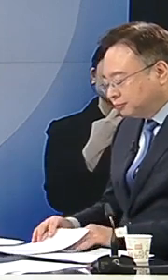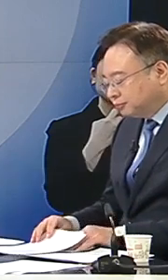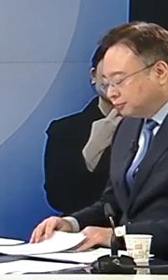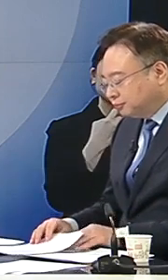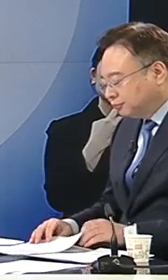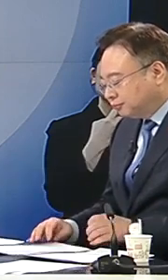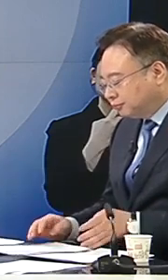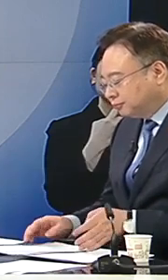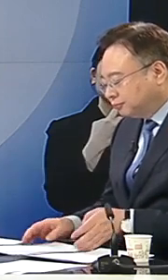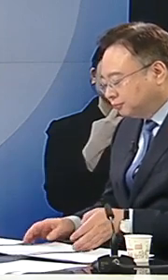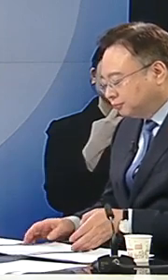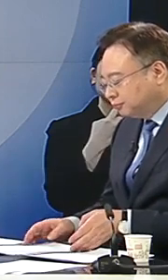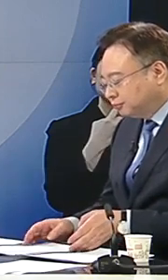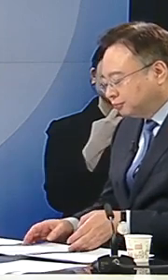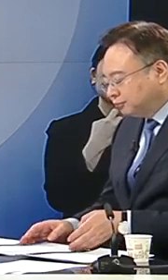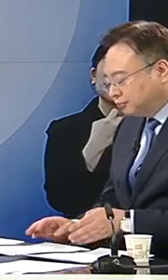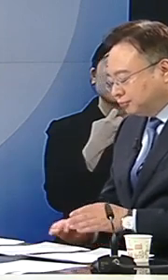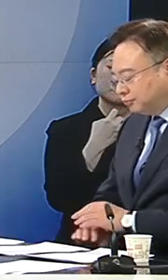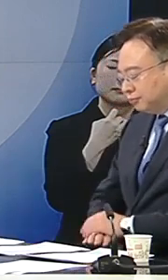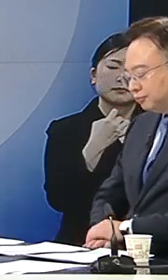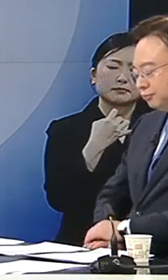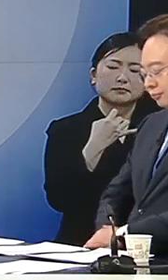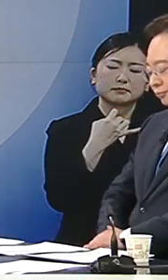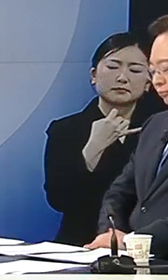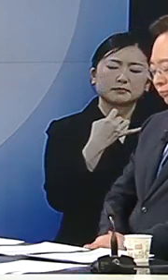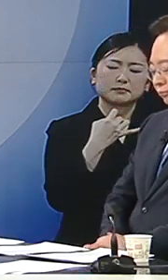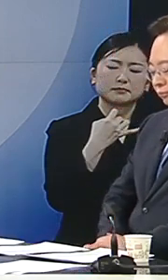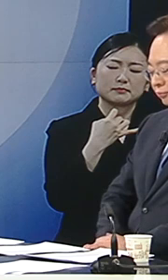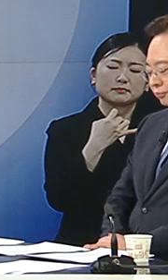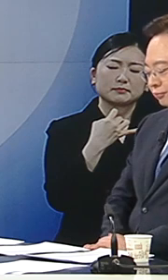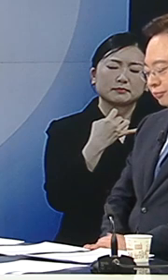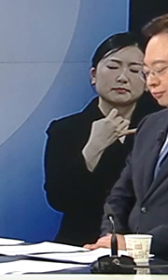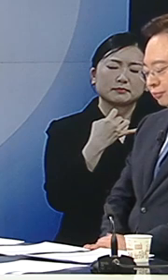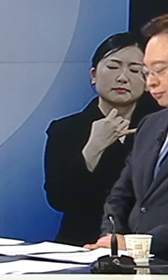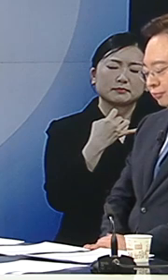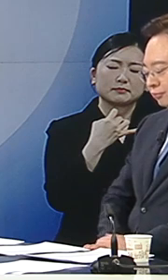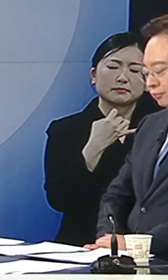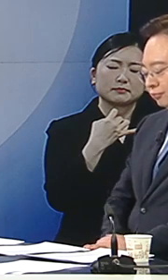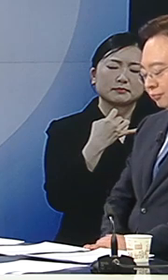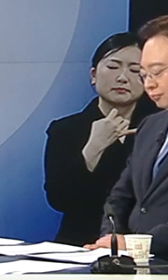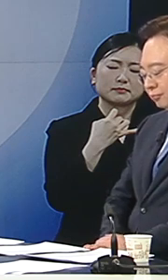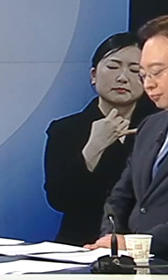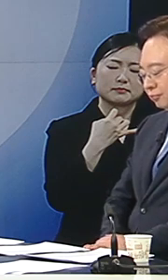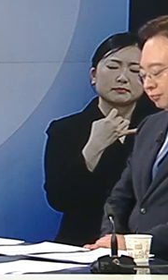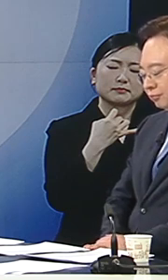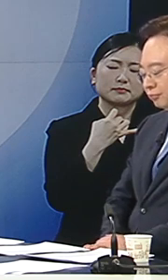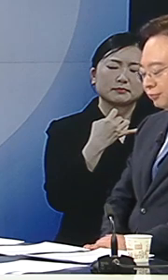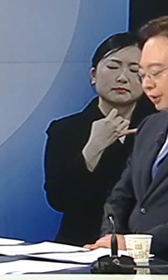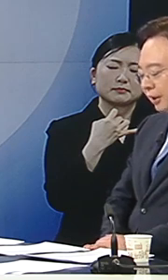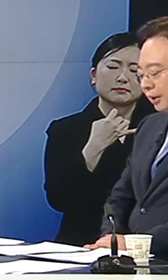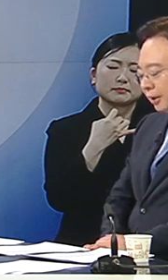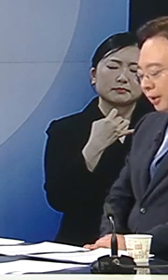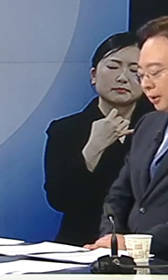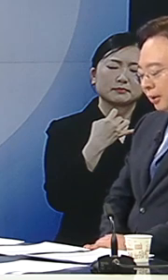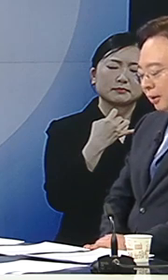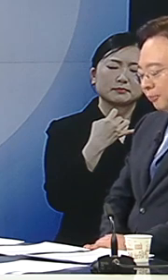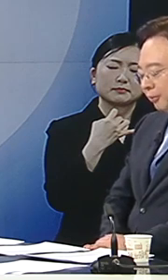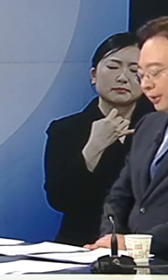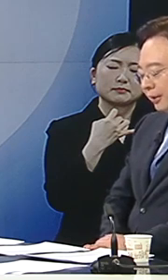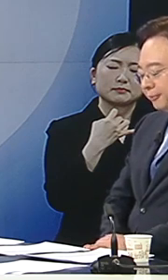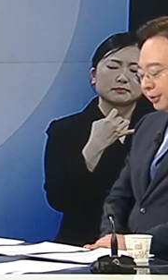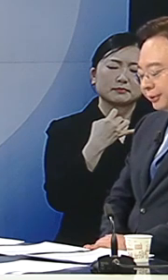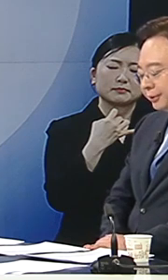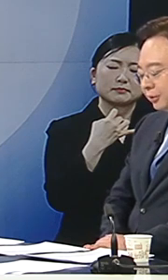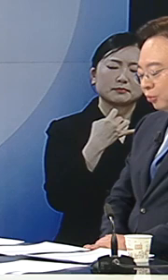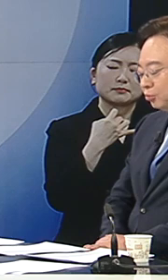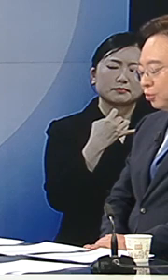의사들이 업무 복귀에 불응할 경우에 그럴 경우에는 뭐 면허 박탈까지 지금 가능한 상황인 건가요?